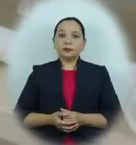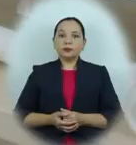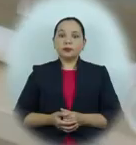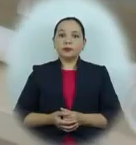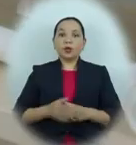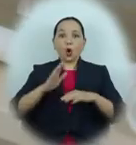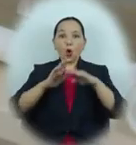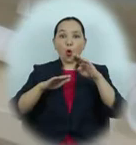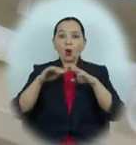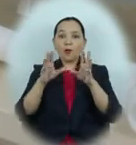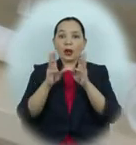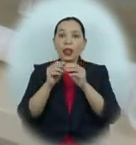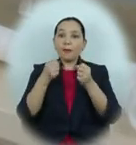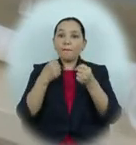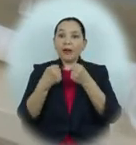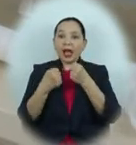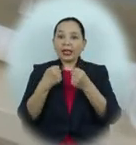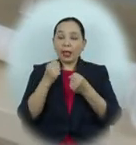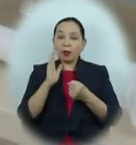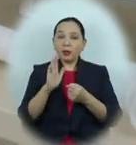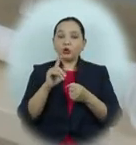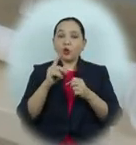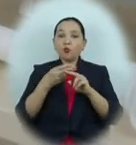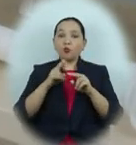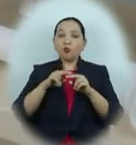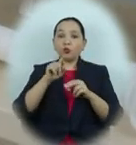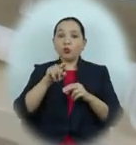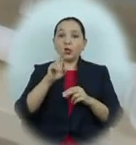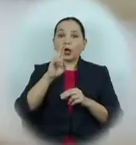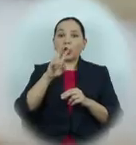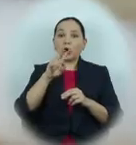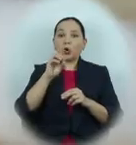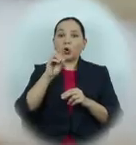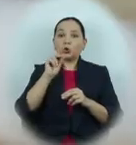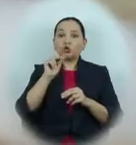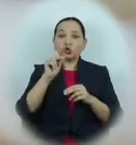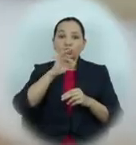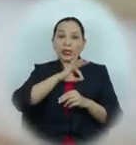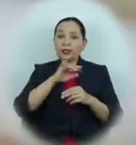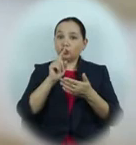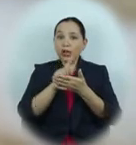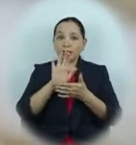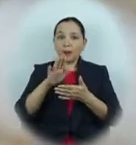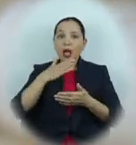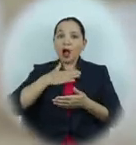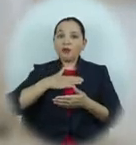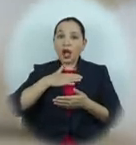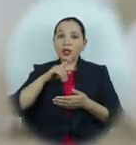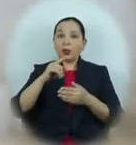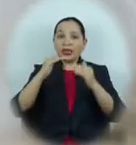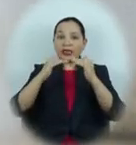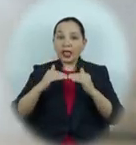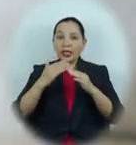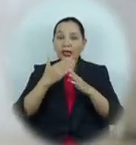Qo'l bilan mahkamlaymiz. Bunga kulch ishlatish shart emas. Vannamizni bu tagi